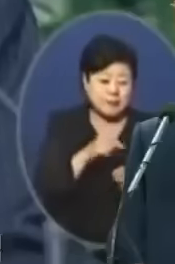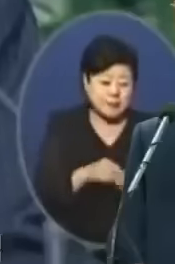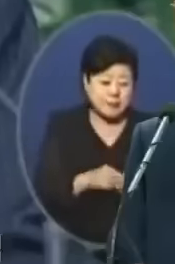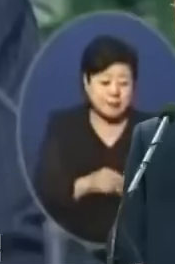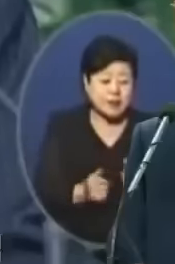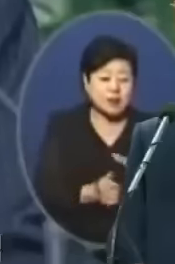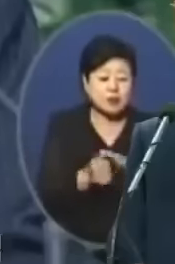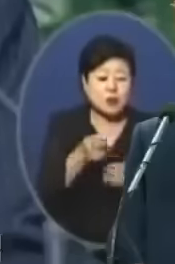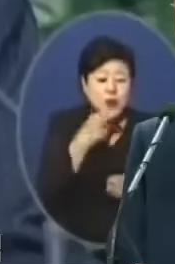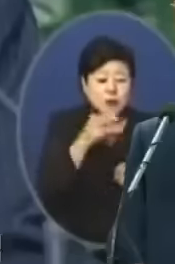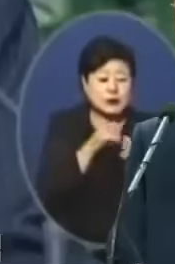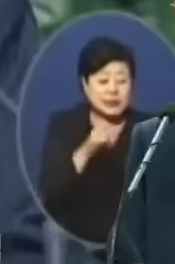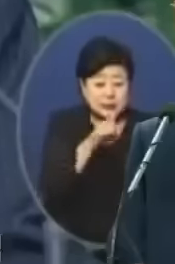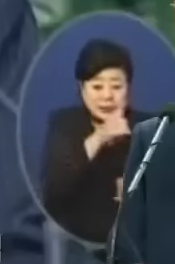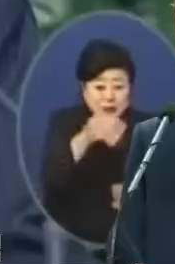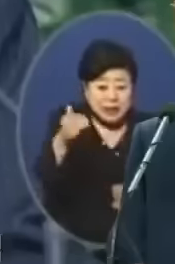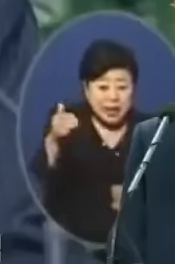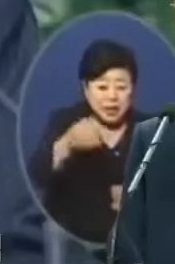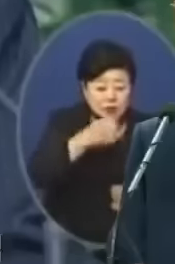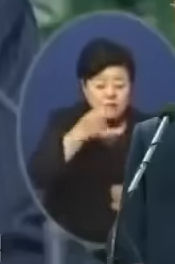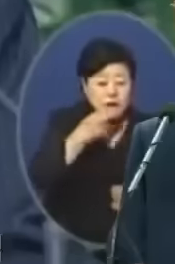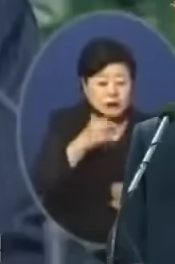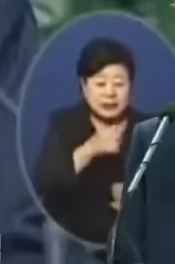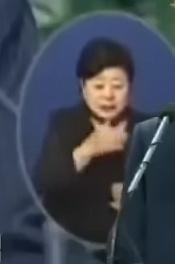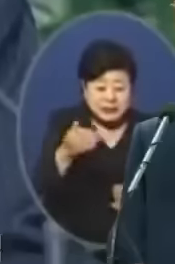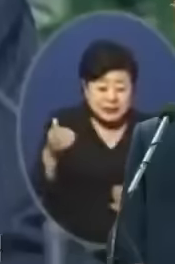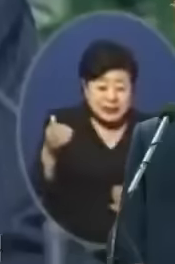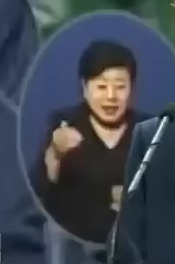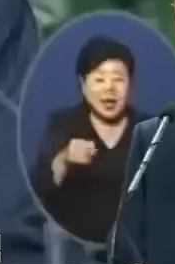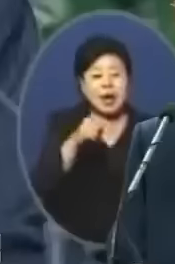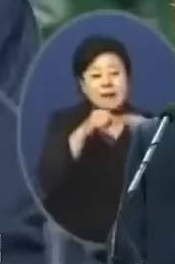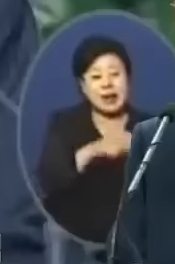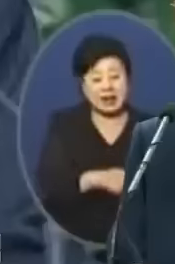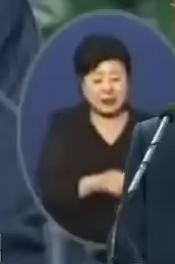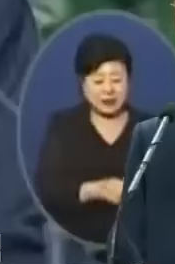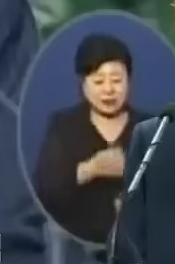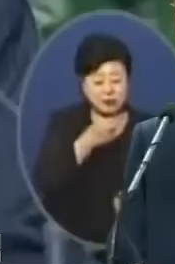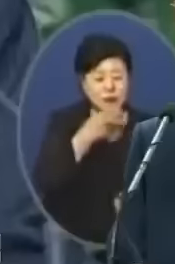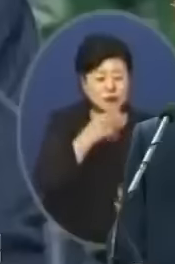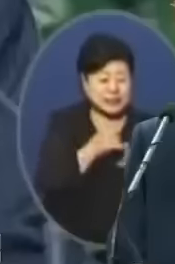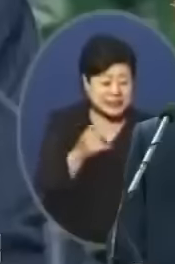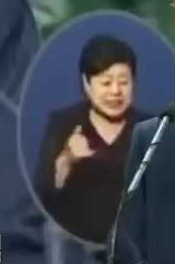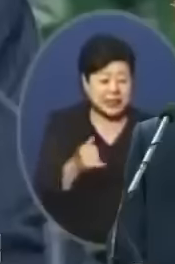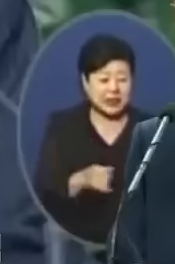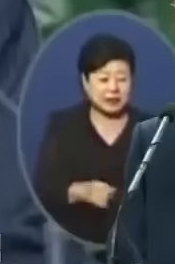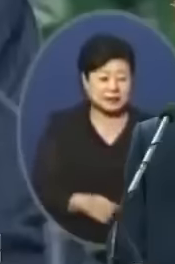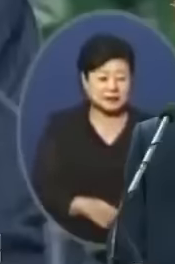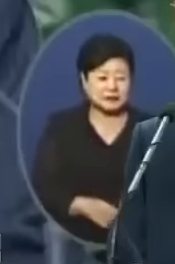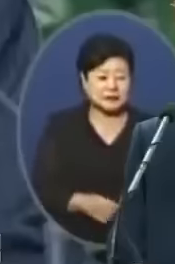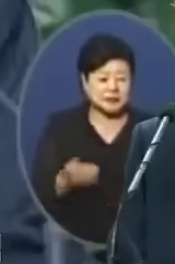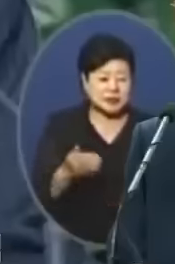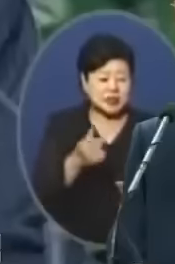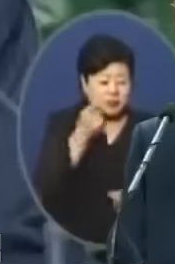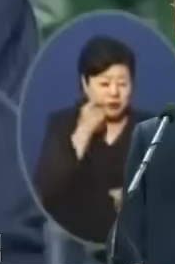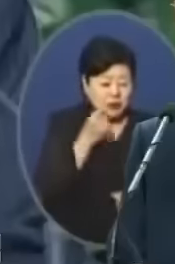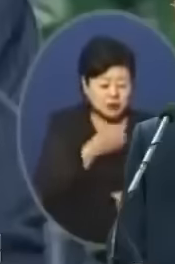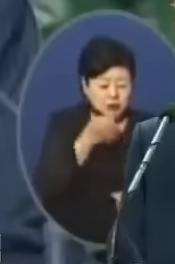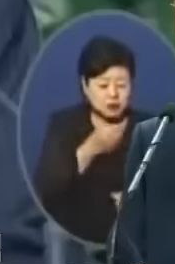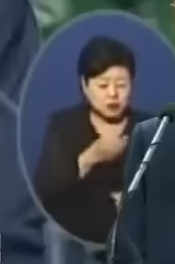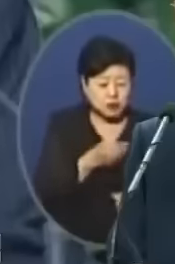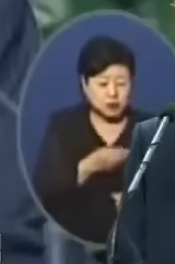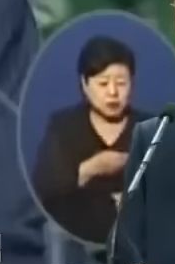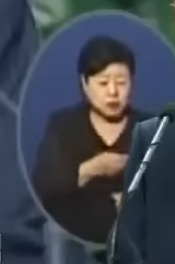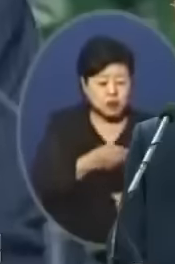마음속에 소원이 없는 사람이 있습니까? 꿈이 없는 사람은 망합니다. 꿈이 없는 사람은 아무 일도 할 수 없는 것입니다. 꿈이 없는